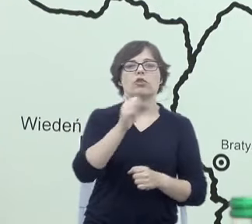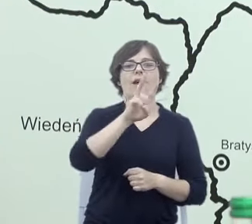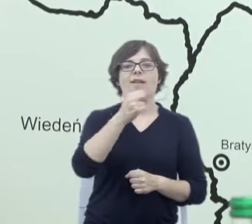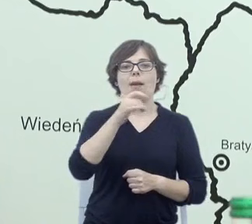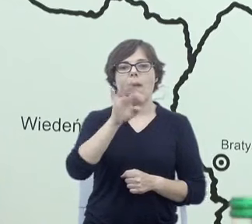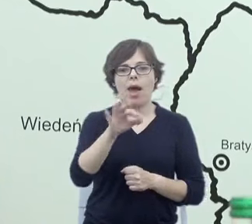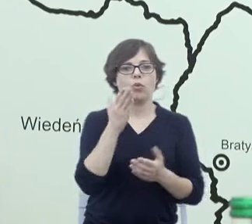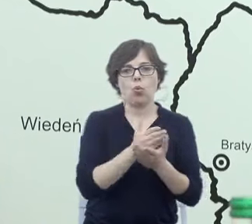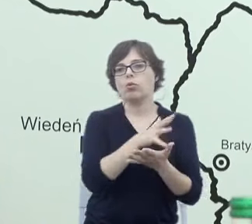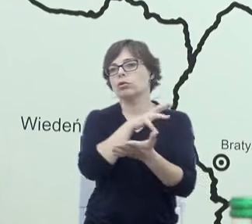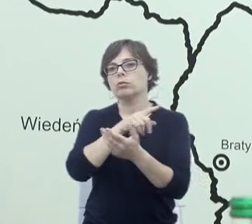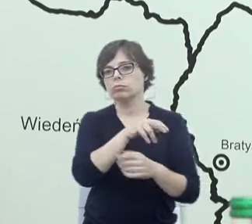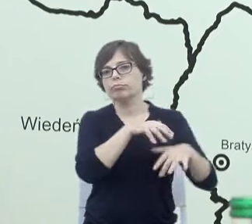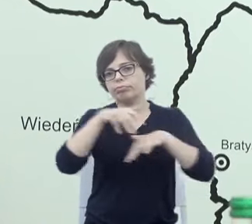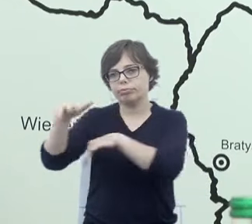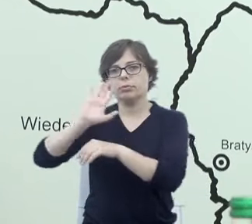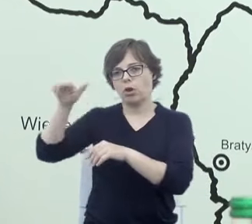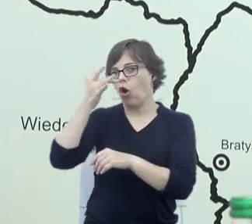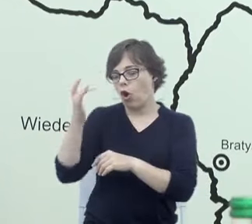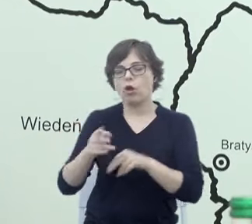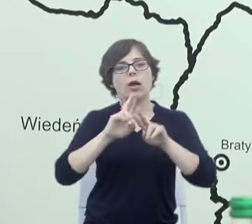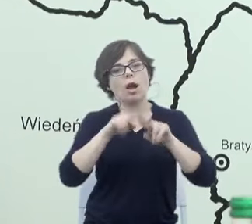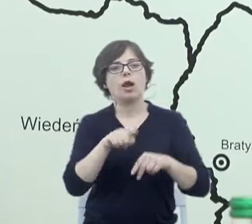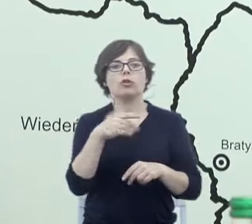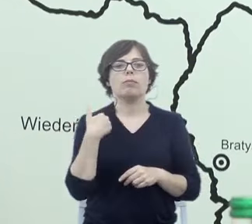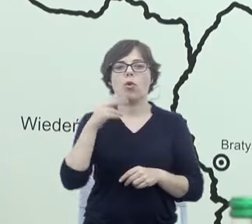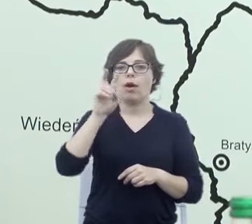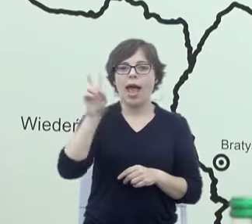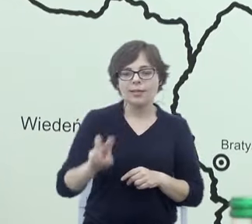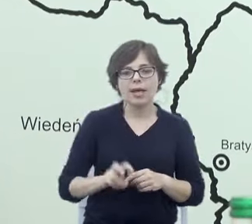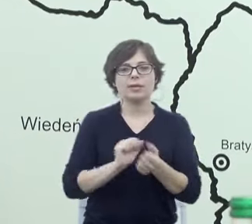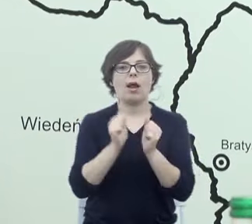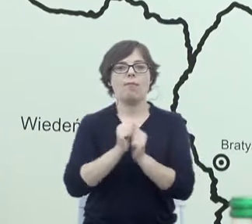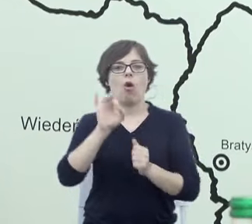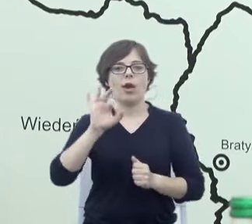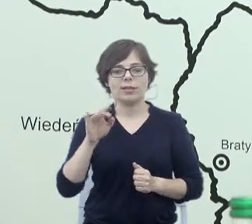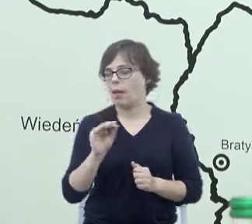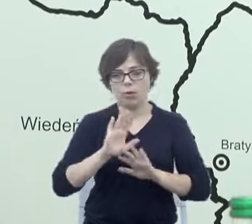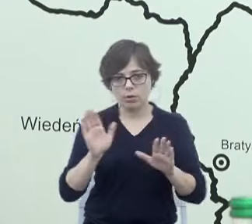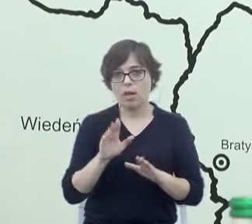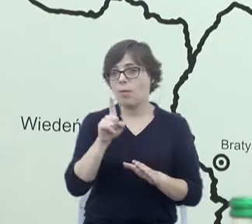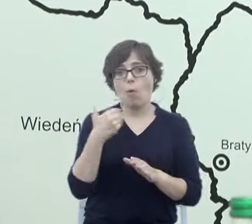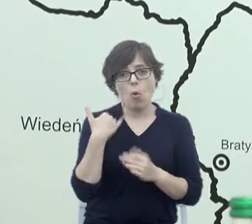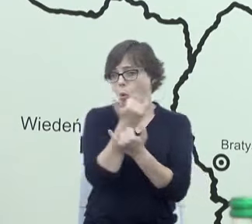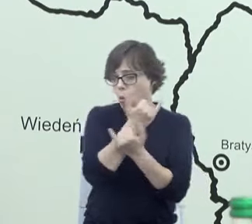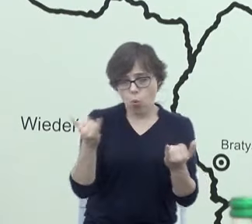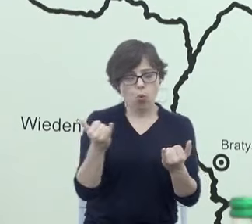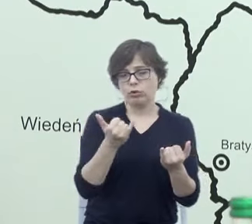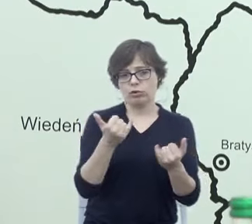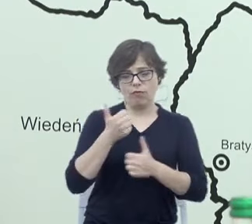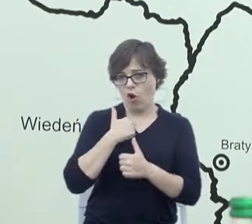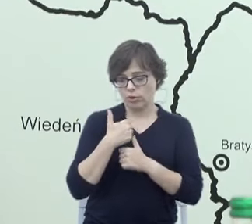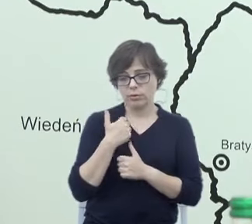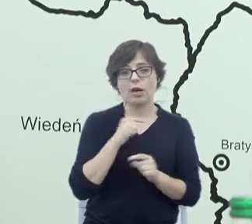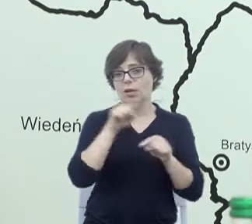było SS, Gestapo. Nie, tam przechodziły różne formacje i zawsze zachowywały się dosyć wrogo, w